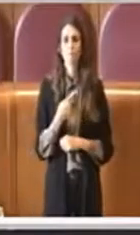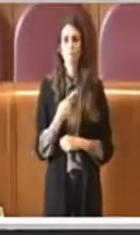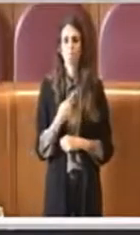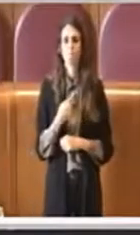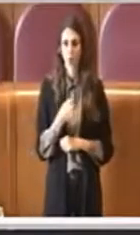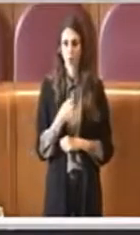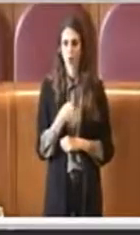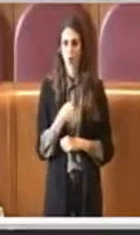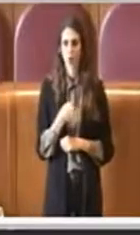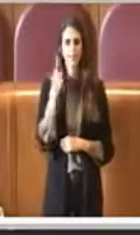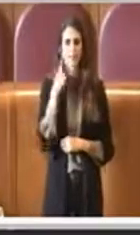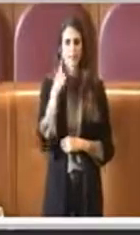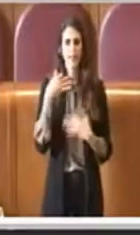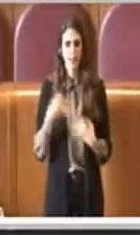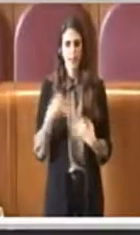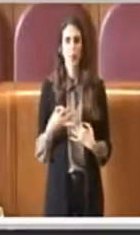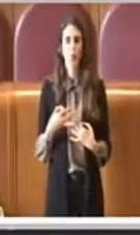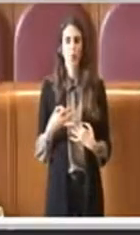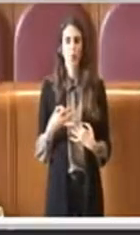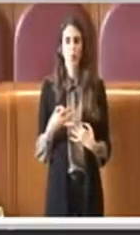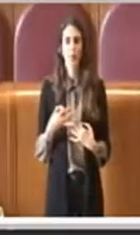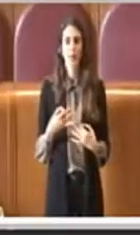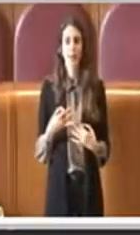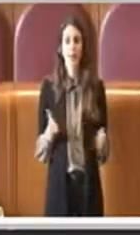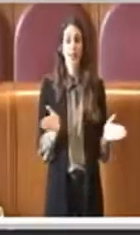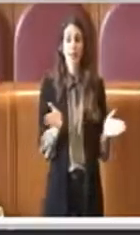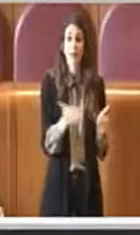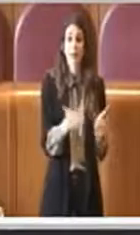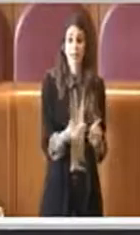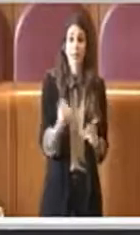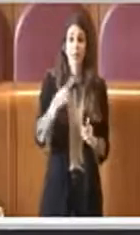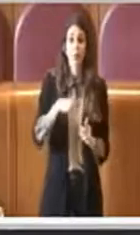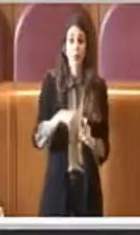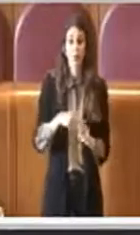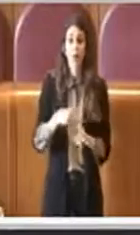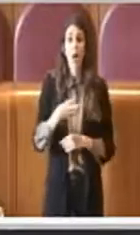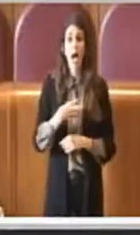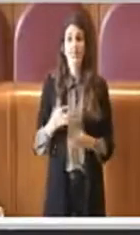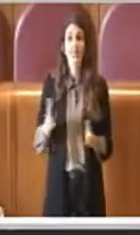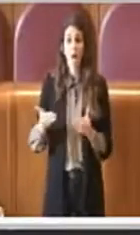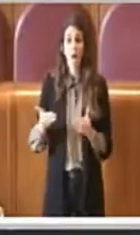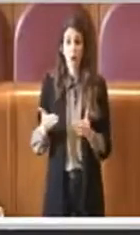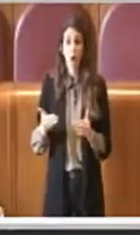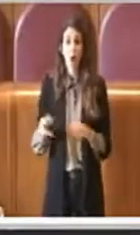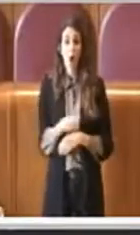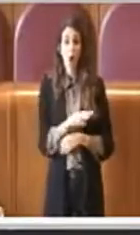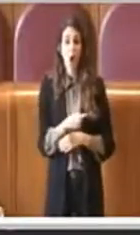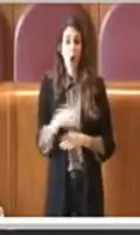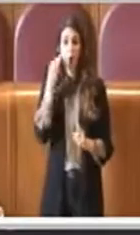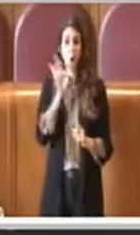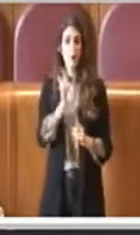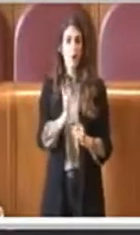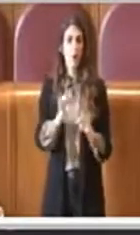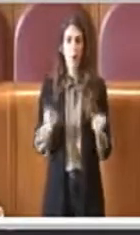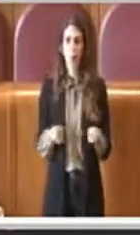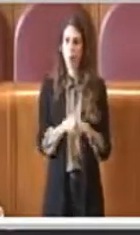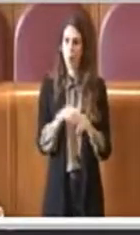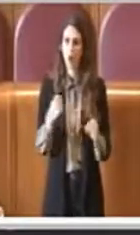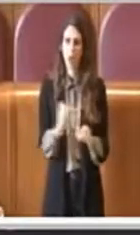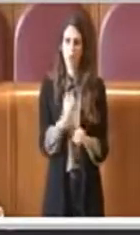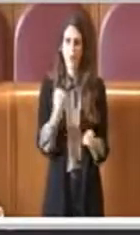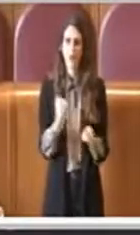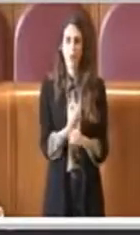fatto, perché comunque so che sia il Dipartimento che l'Assessorato stanno lavorando in tal senso, ci siano delle